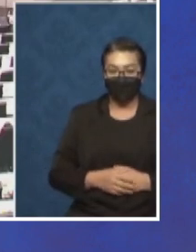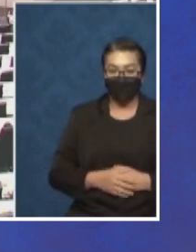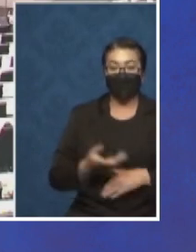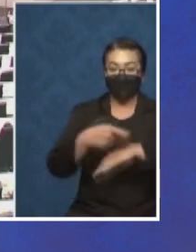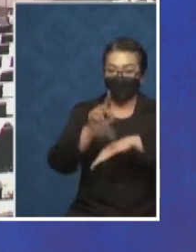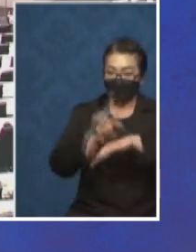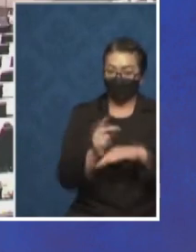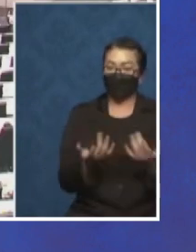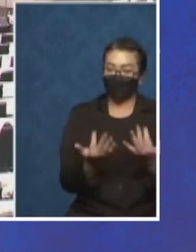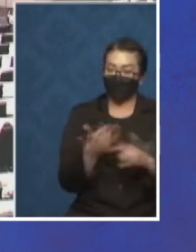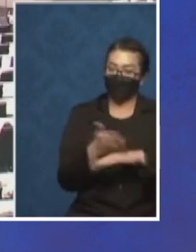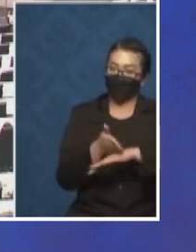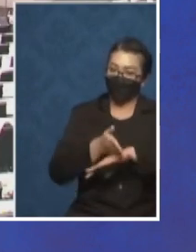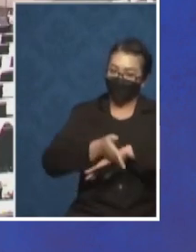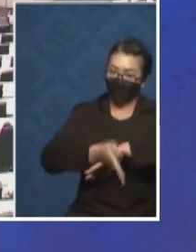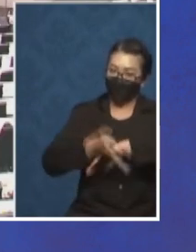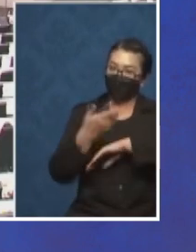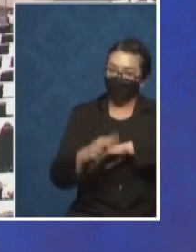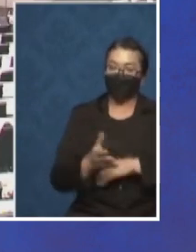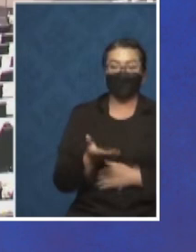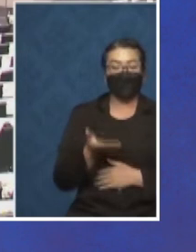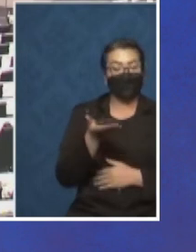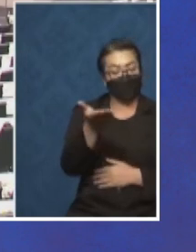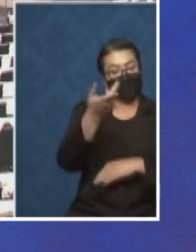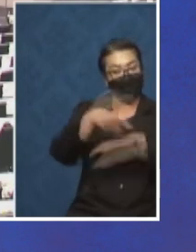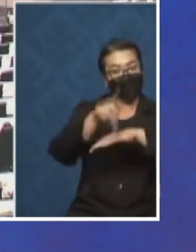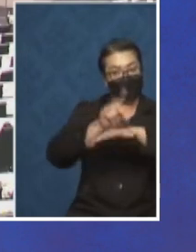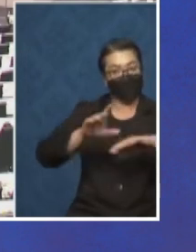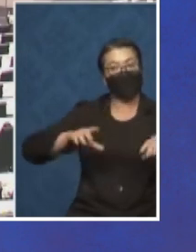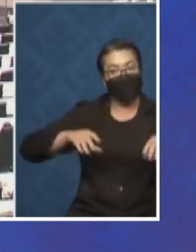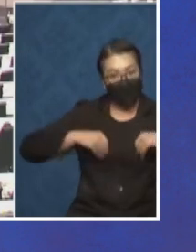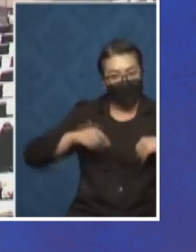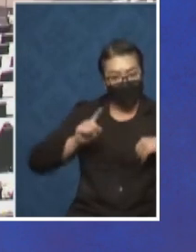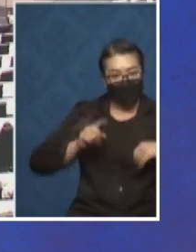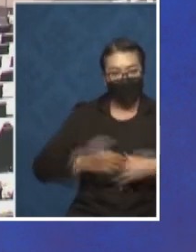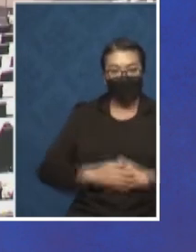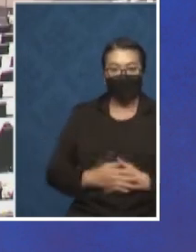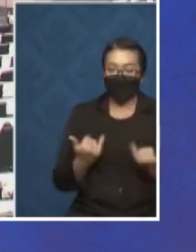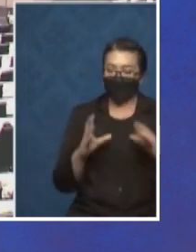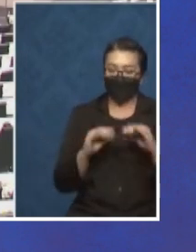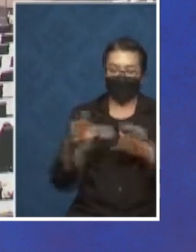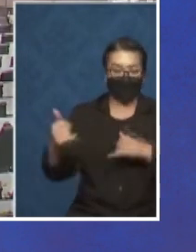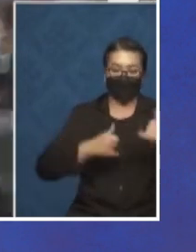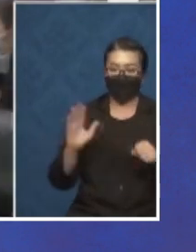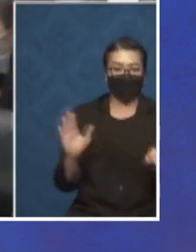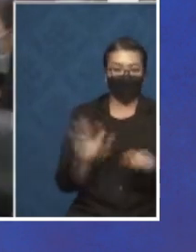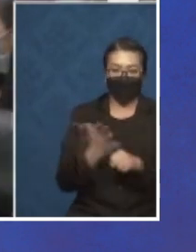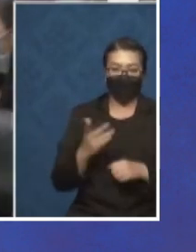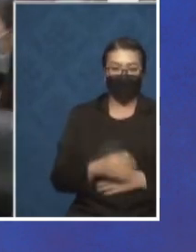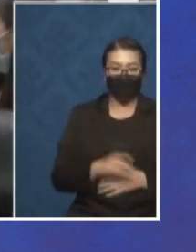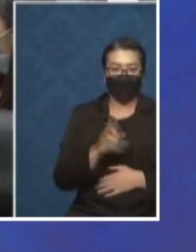ครับ นี่รัฐบาลนะประชาธิปัตย์50คนโหวต29ไม่แสดงตน21